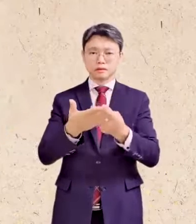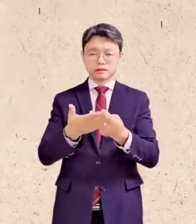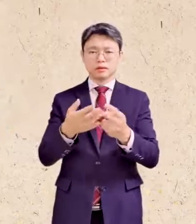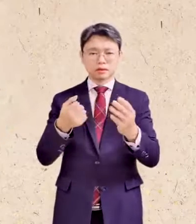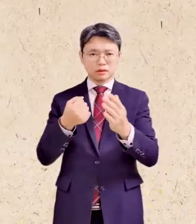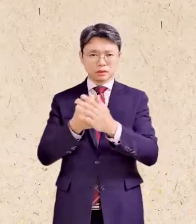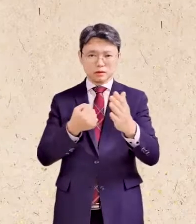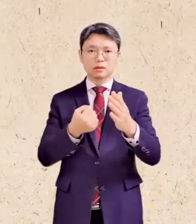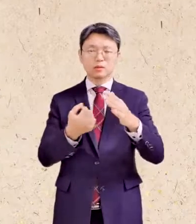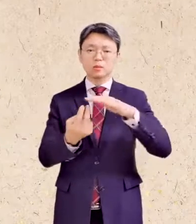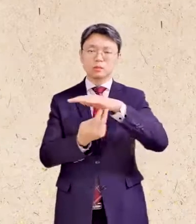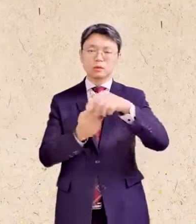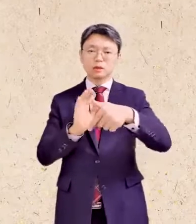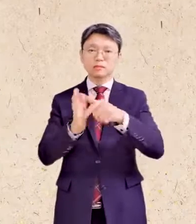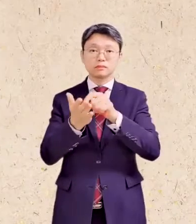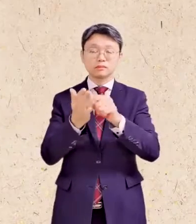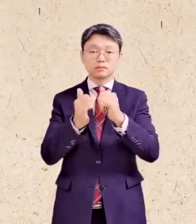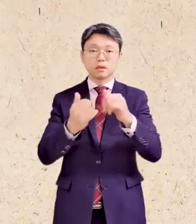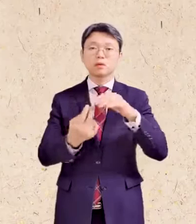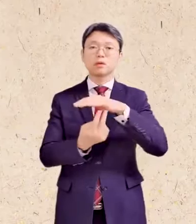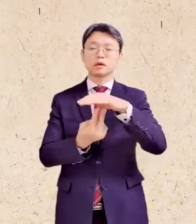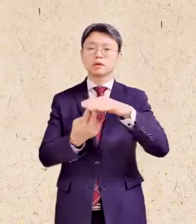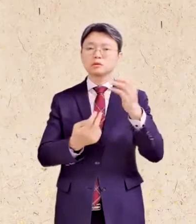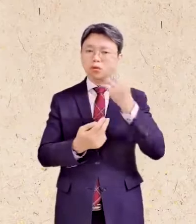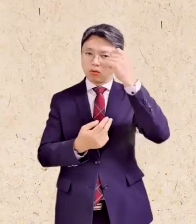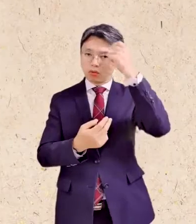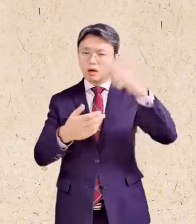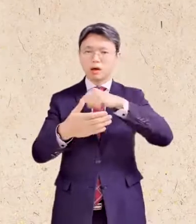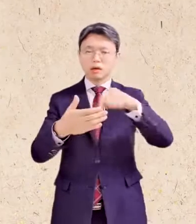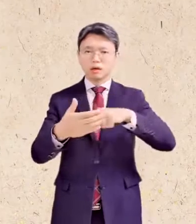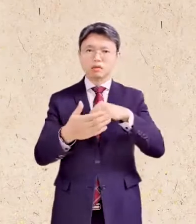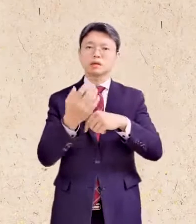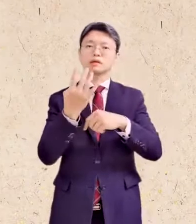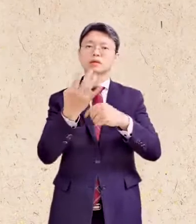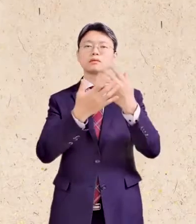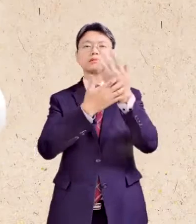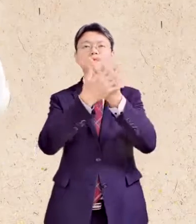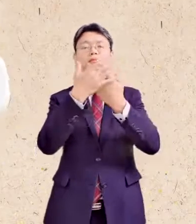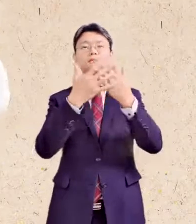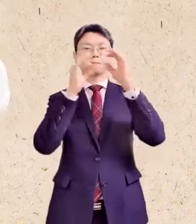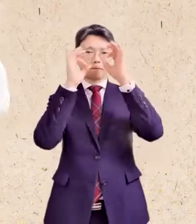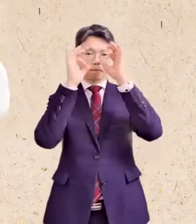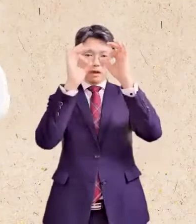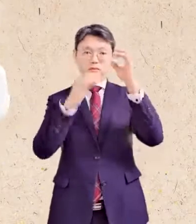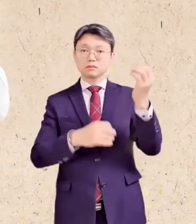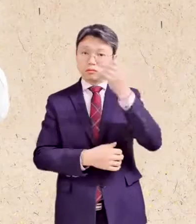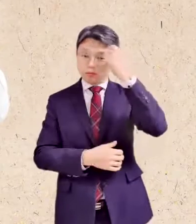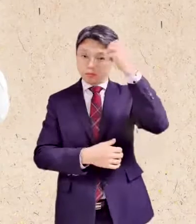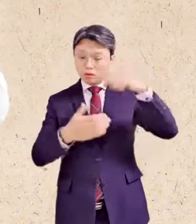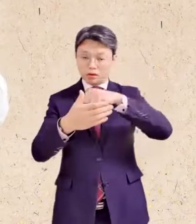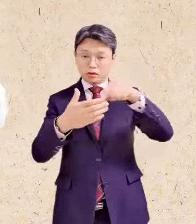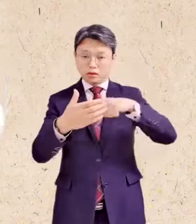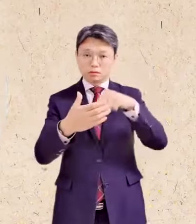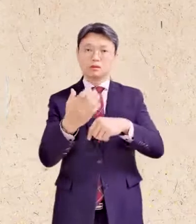다르게 번역된 것이죠. 그래서 요한계시록의 저자인 사도 요한은 성령 안에서 4개의 큰 환상을